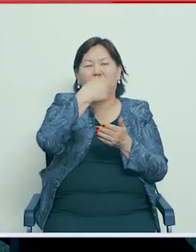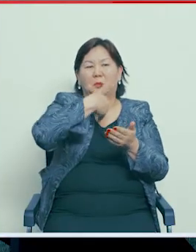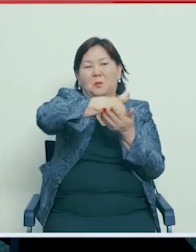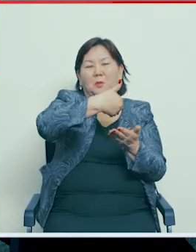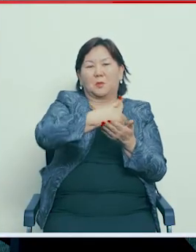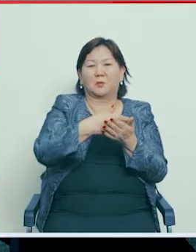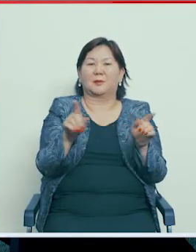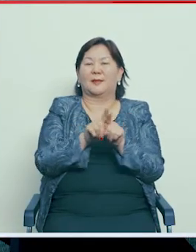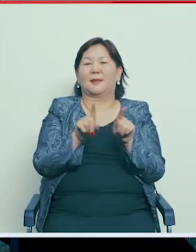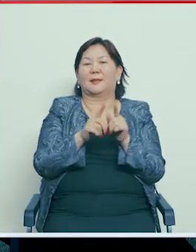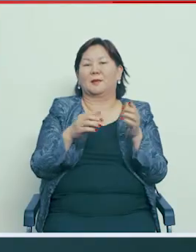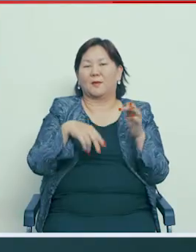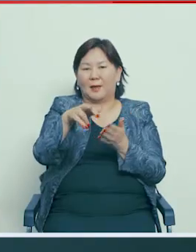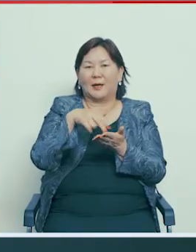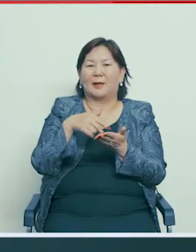шиг ингээд яваад байдаг.